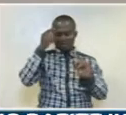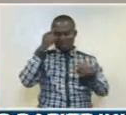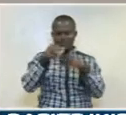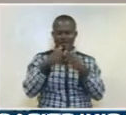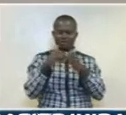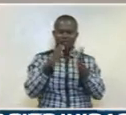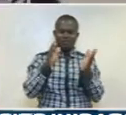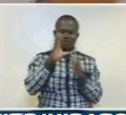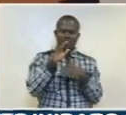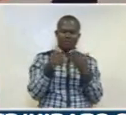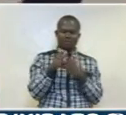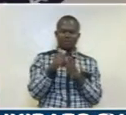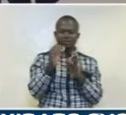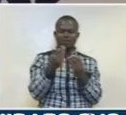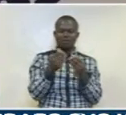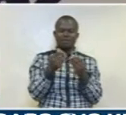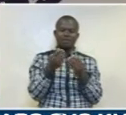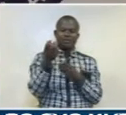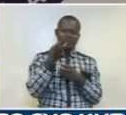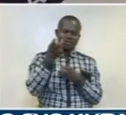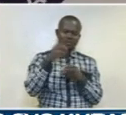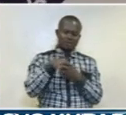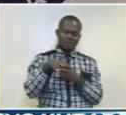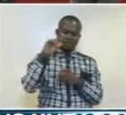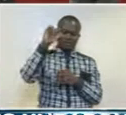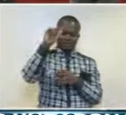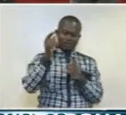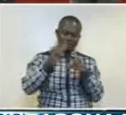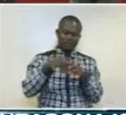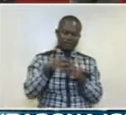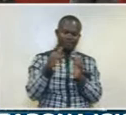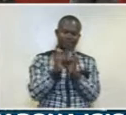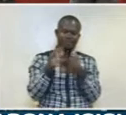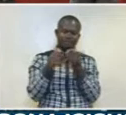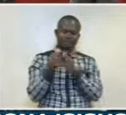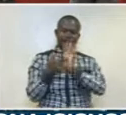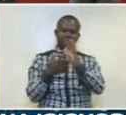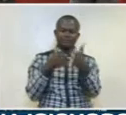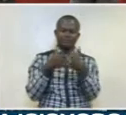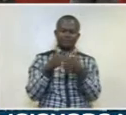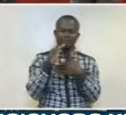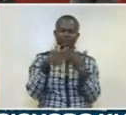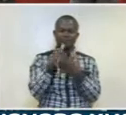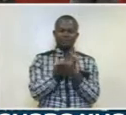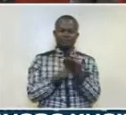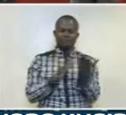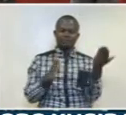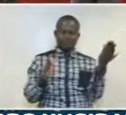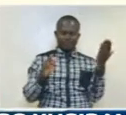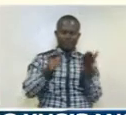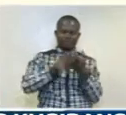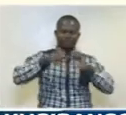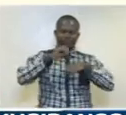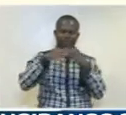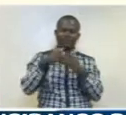ikirere cya Afurika mu rwego rwo korohereza ubwikorezi bwo mu kirere. Abitabiriye inama bagaragaje imbogamizi y'uko hari imwe mu bihugu byashyize umukono kuri aya